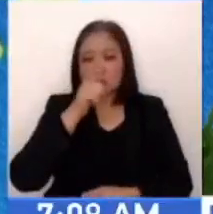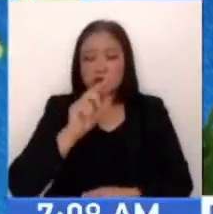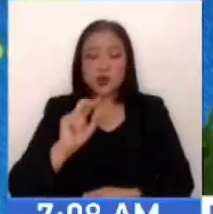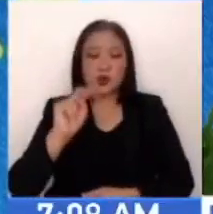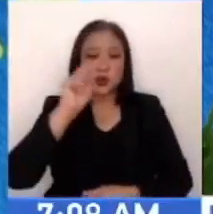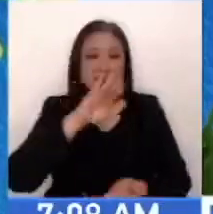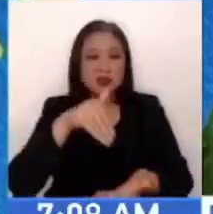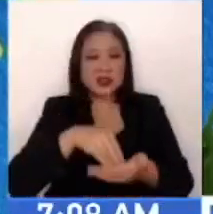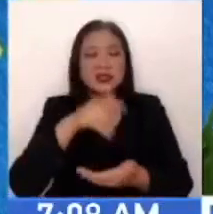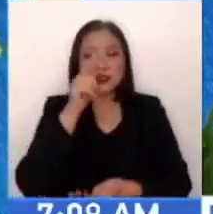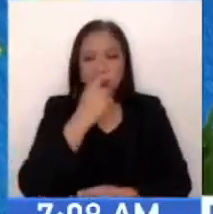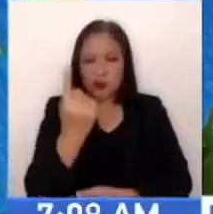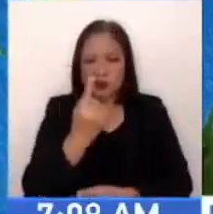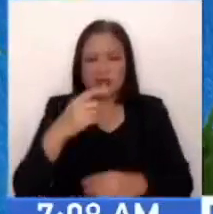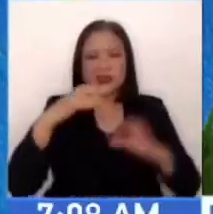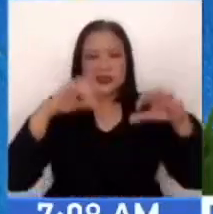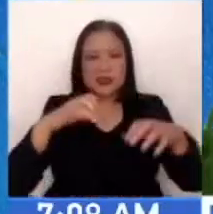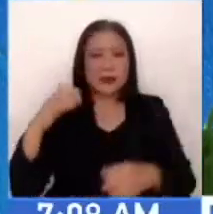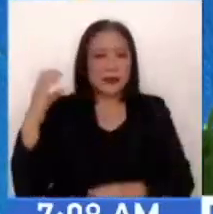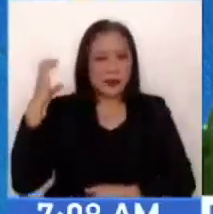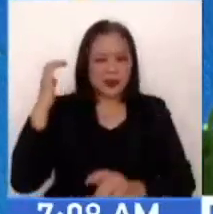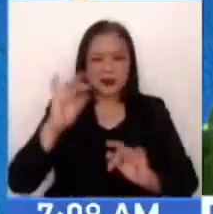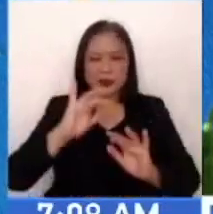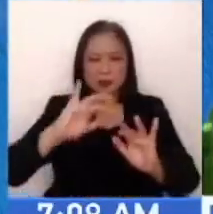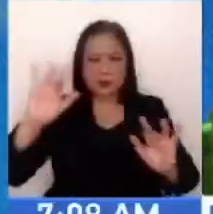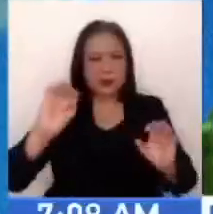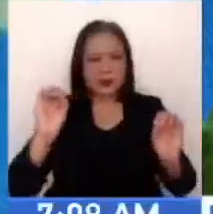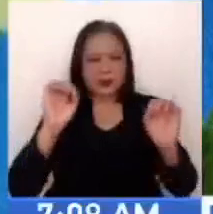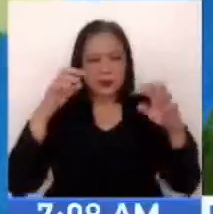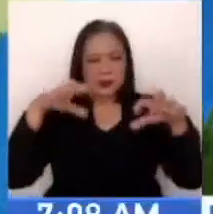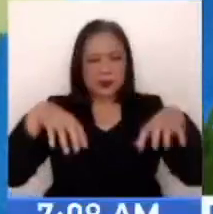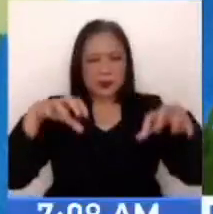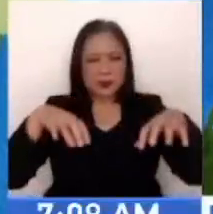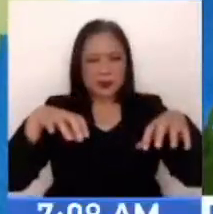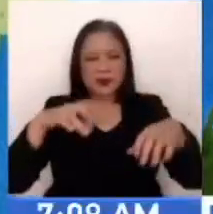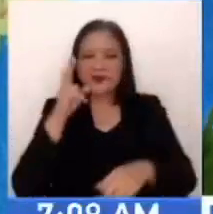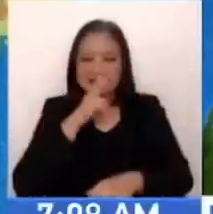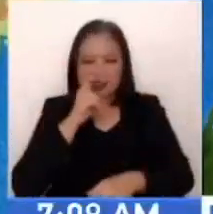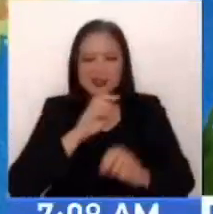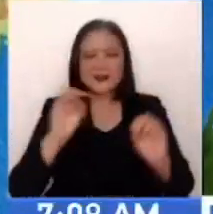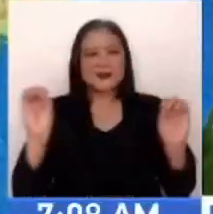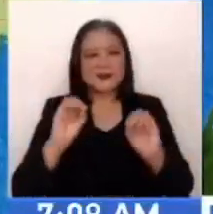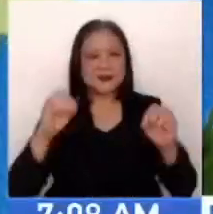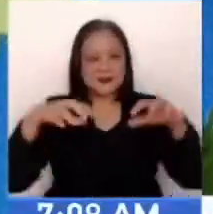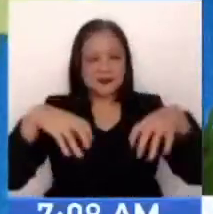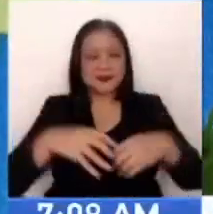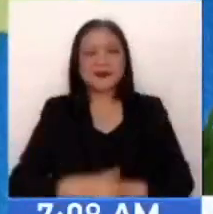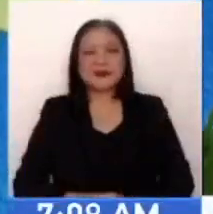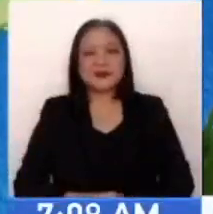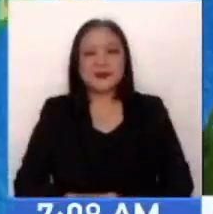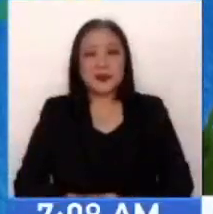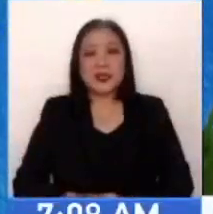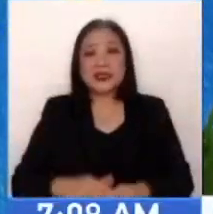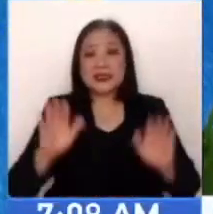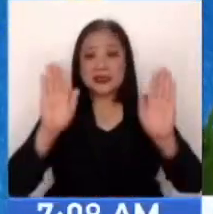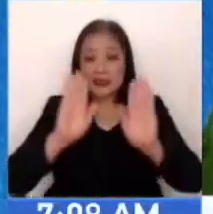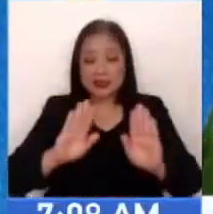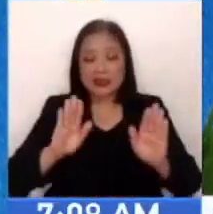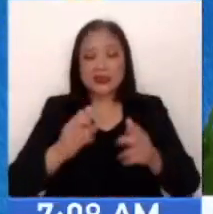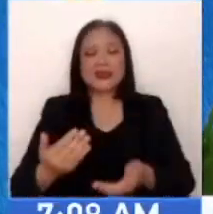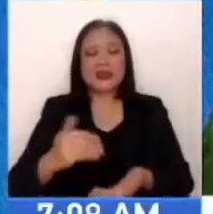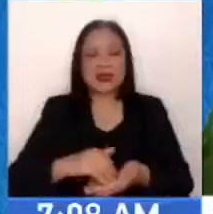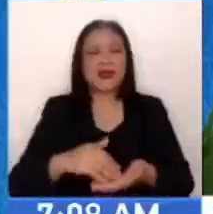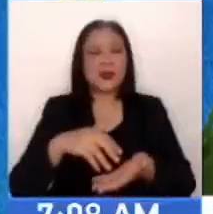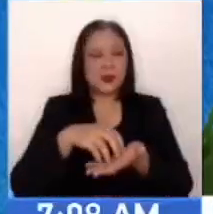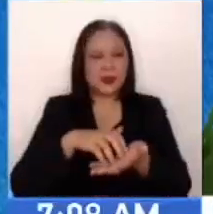dyan sa Mindanao, halos walang ulan bukas dyan sa Visayas. Pagdating ng Linggo, muli, mahina na yung habagat natin. May mga pagulan